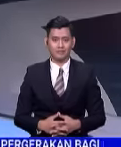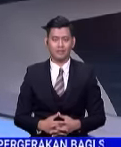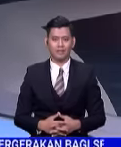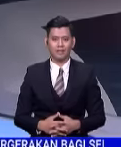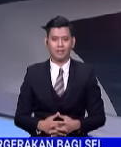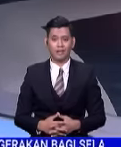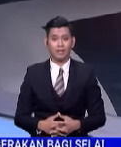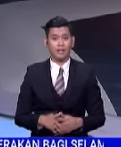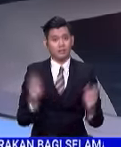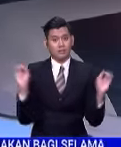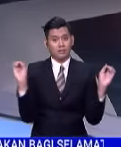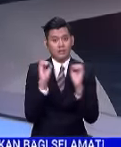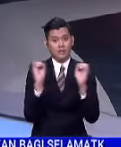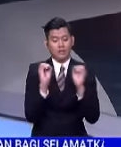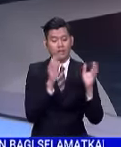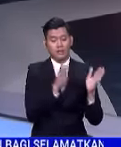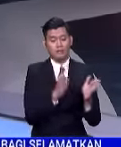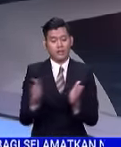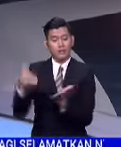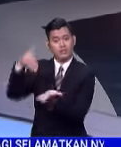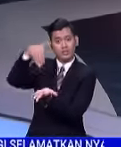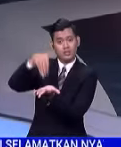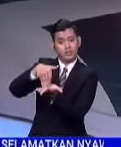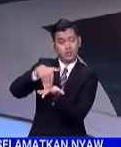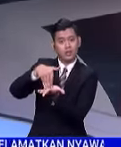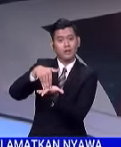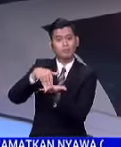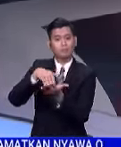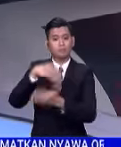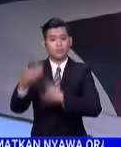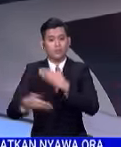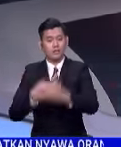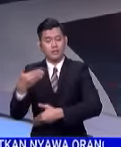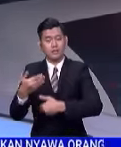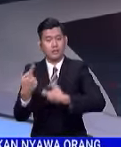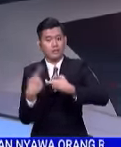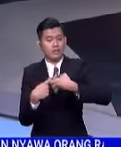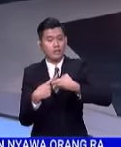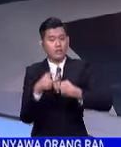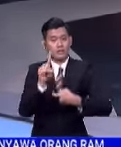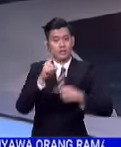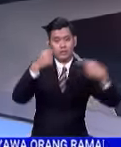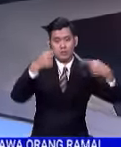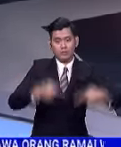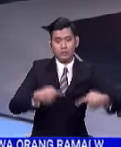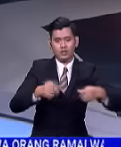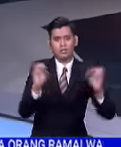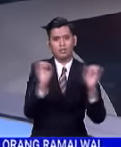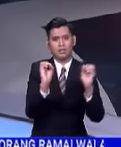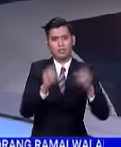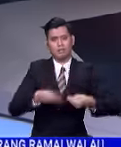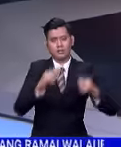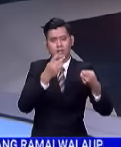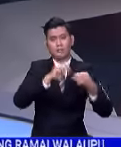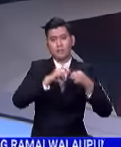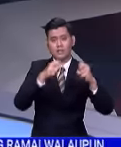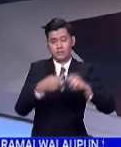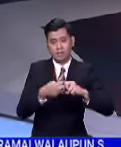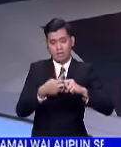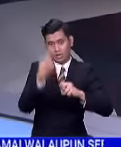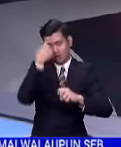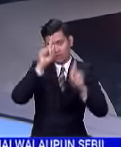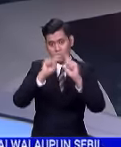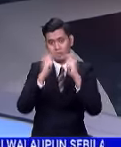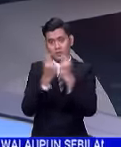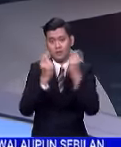Sementara itu, ketiadaan perancang tengah Brendan Gunn yang melalui proses pergantungan satu perlawanan tidak mendatangkan masalah kepada Harimau Malaya.